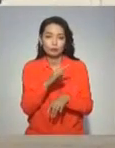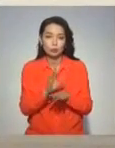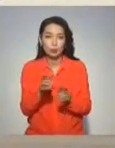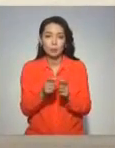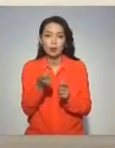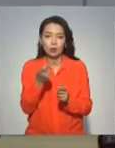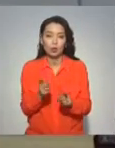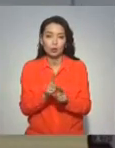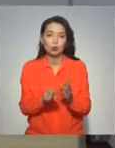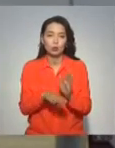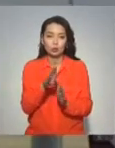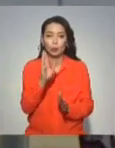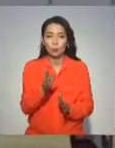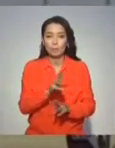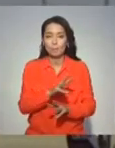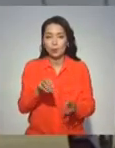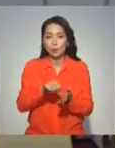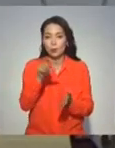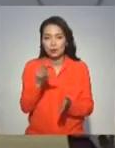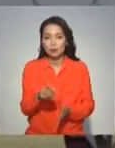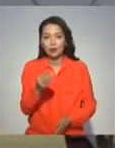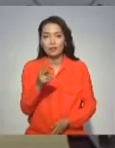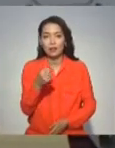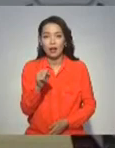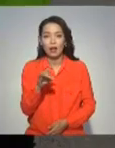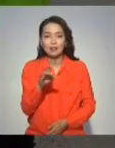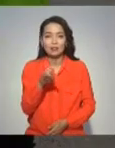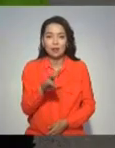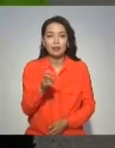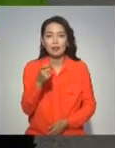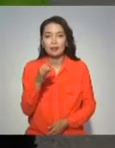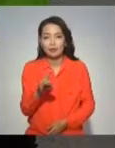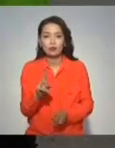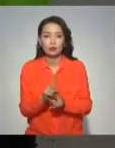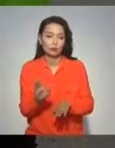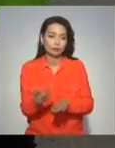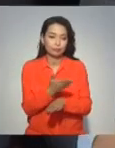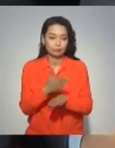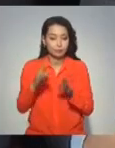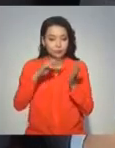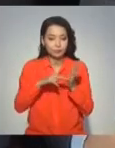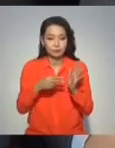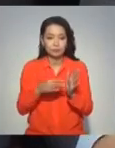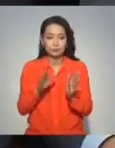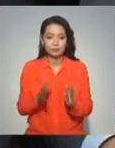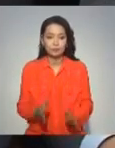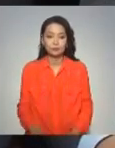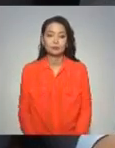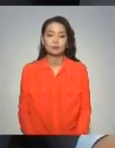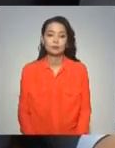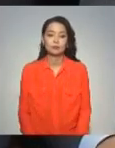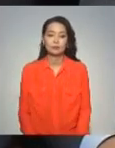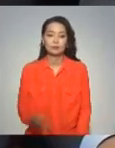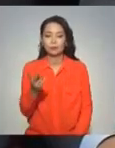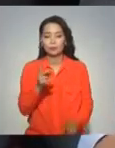оң серпін береді, дейді министрлік өкілі. Сондай-ақ, Флай Арстанды Эйр Астанадан бөлу көзделіп отыр. Развитие конкурентной среды.